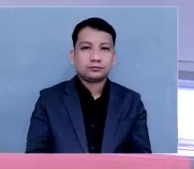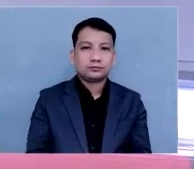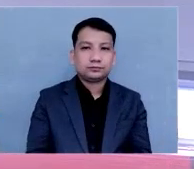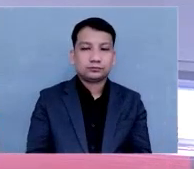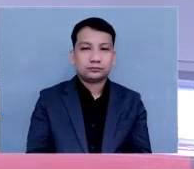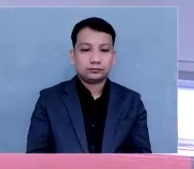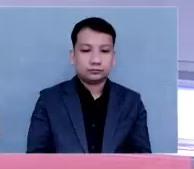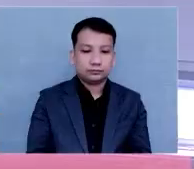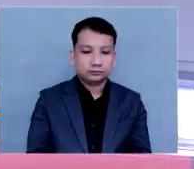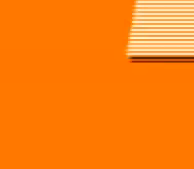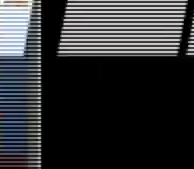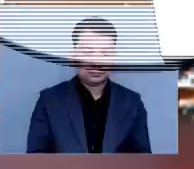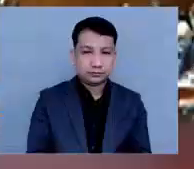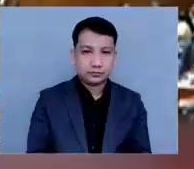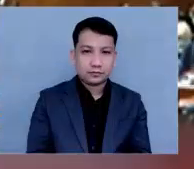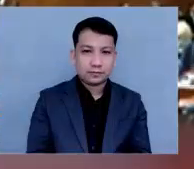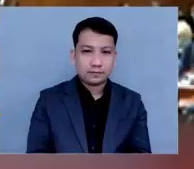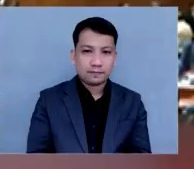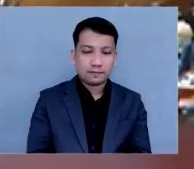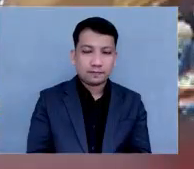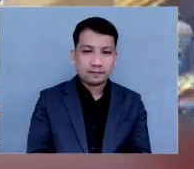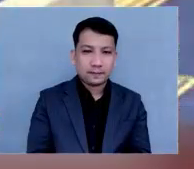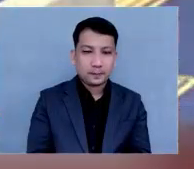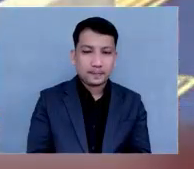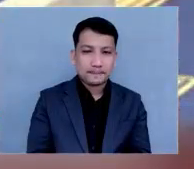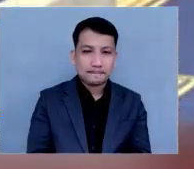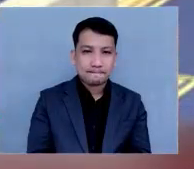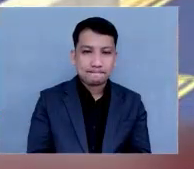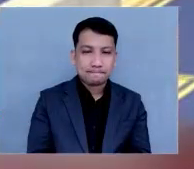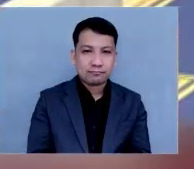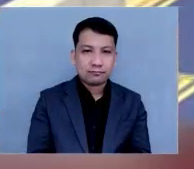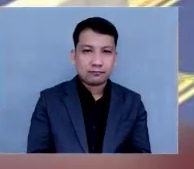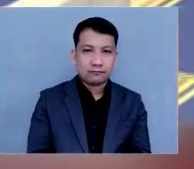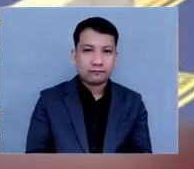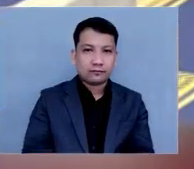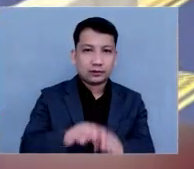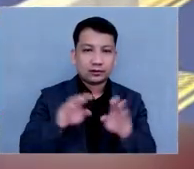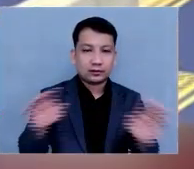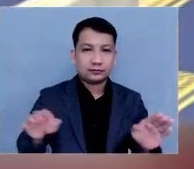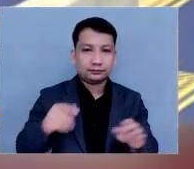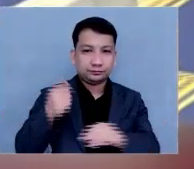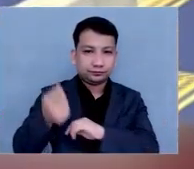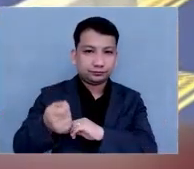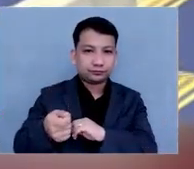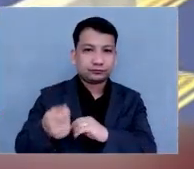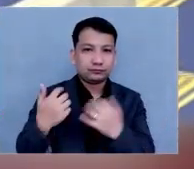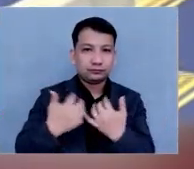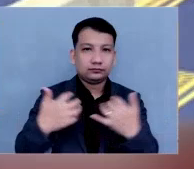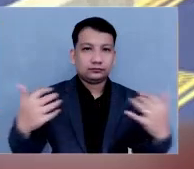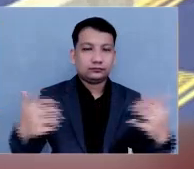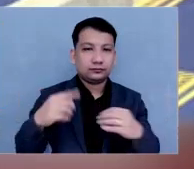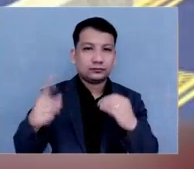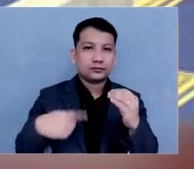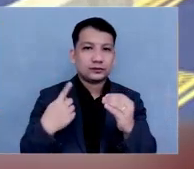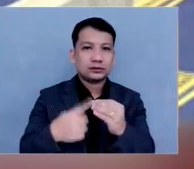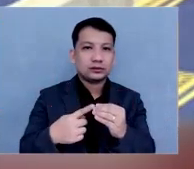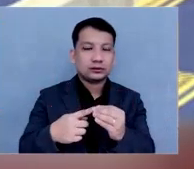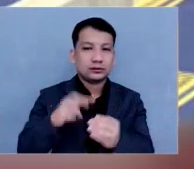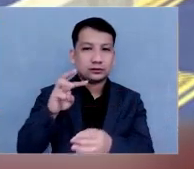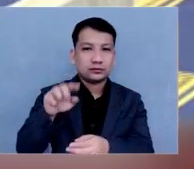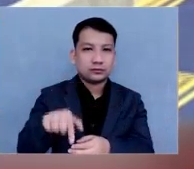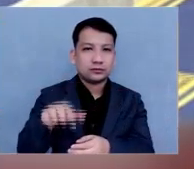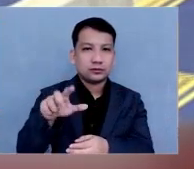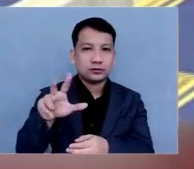Marian Enriquez sa pagbubukas ng deliberasyon sa plenaryo para sa mahigit 66.3